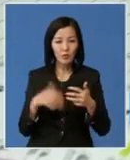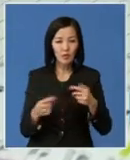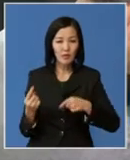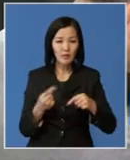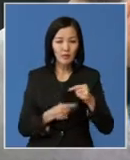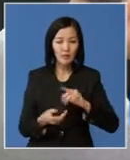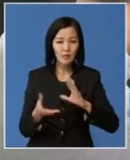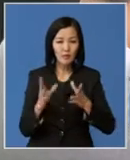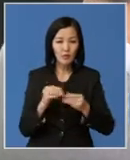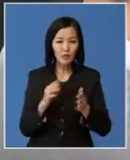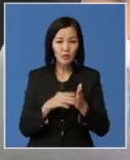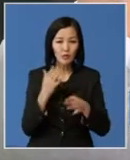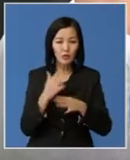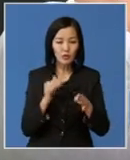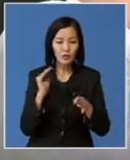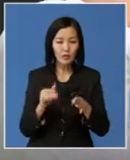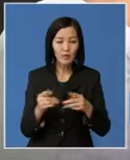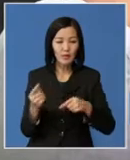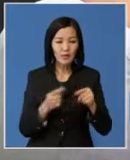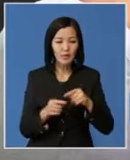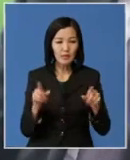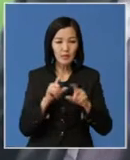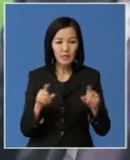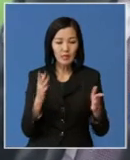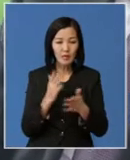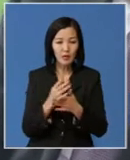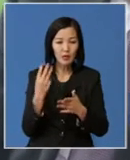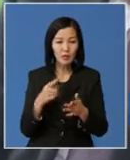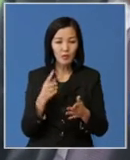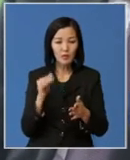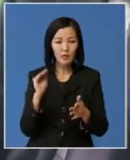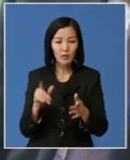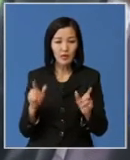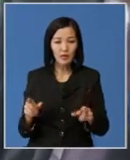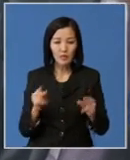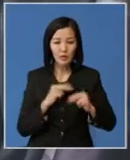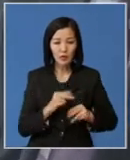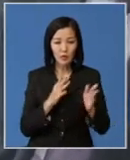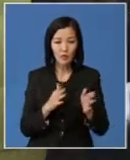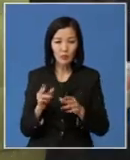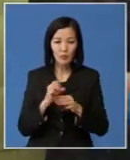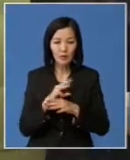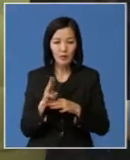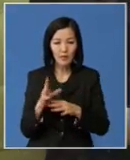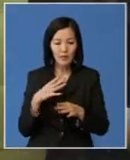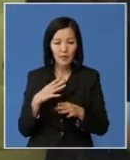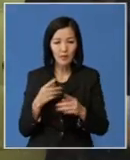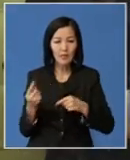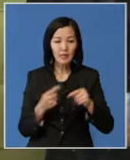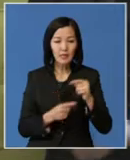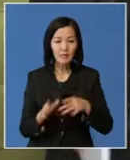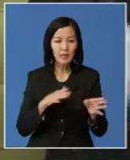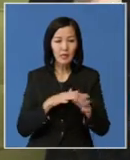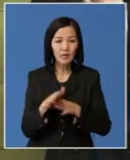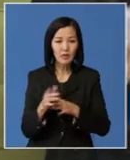бизнес бойынша 9,5 мыңға жуық кәсіпкерлік субъектілерінде 31 мыңнан аса адам тұрақты жұмыспен қамтылған. Десе де кәсіпкерлер